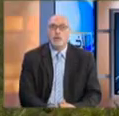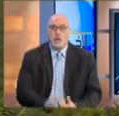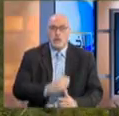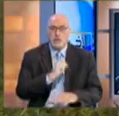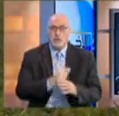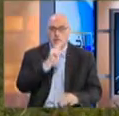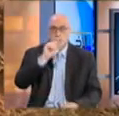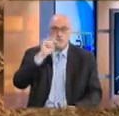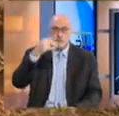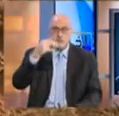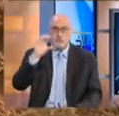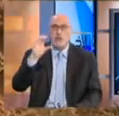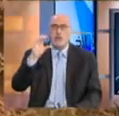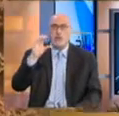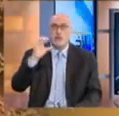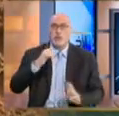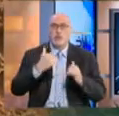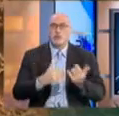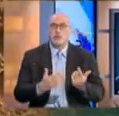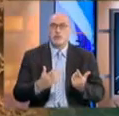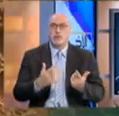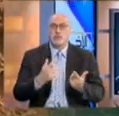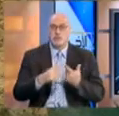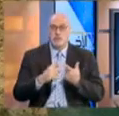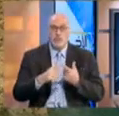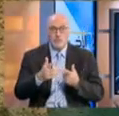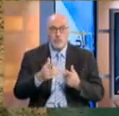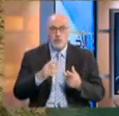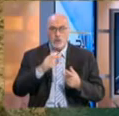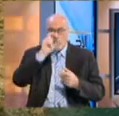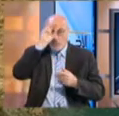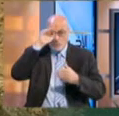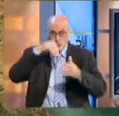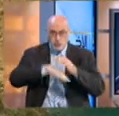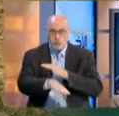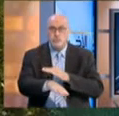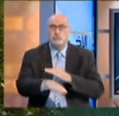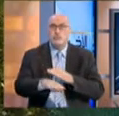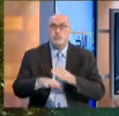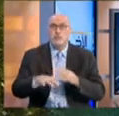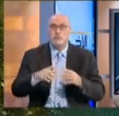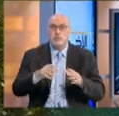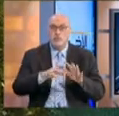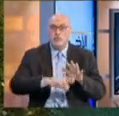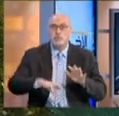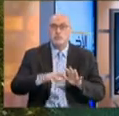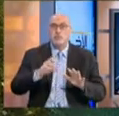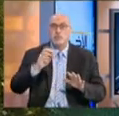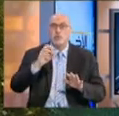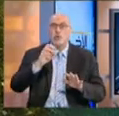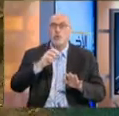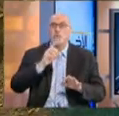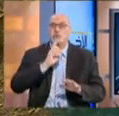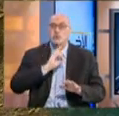الزنك، الجزائر ستشرع في استغلال واحد من أكبر المناجم هنا بوات أميزور بولاية